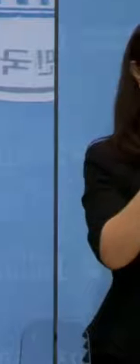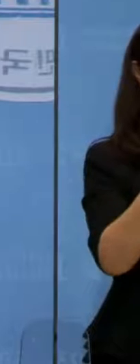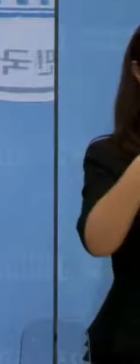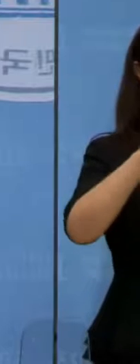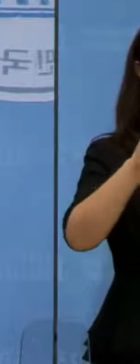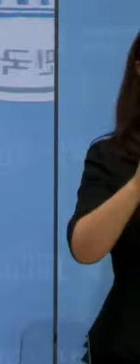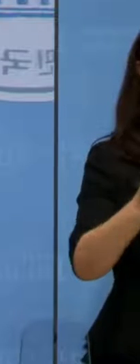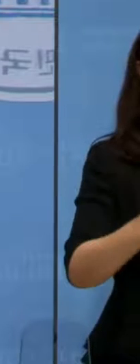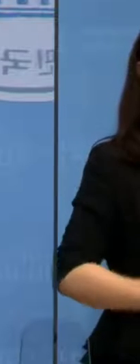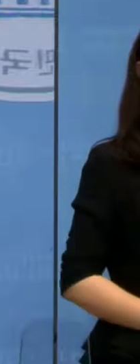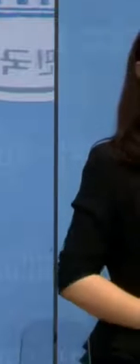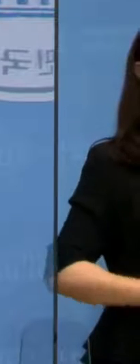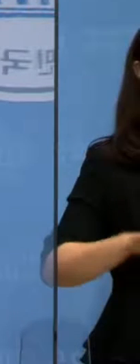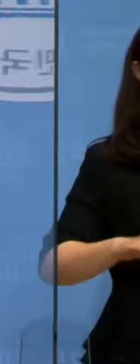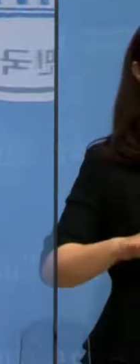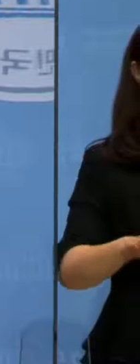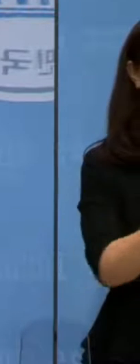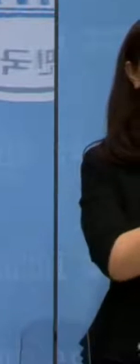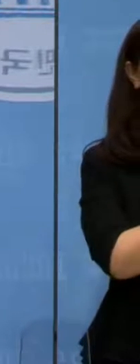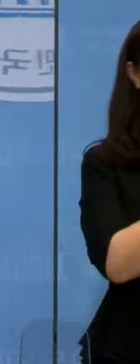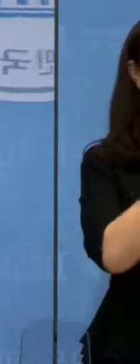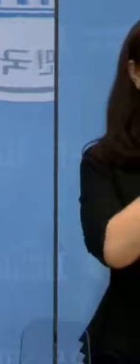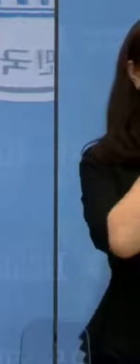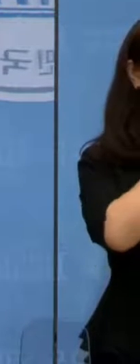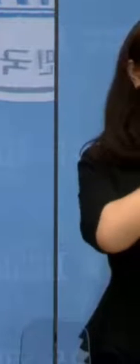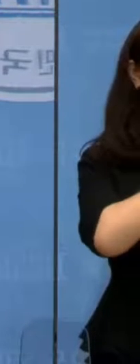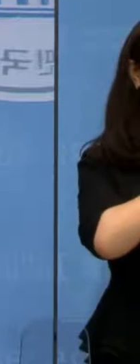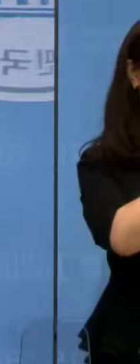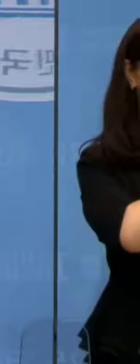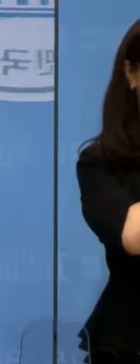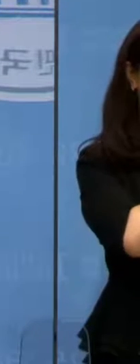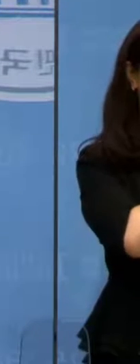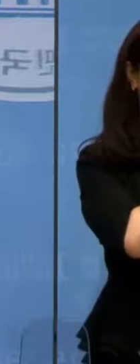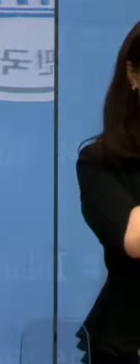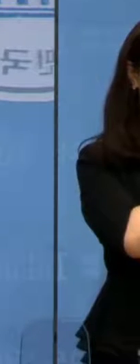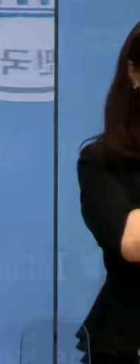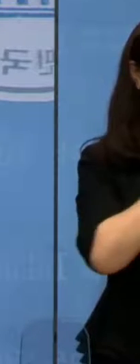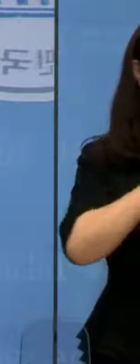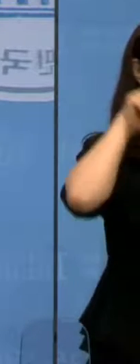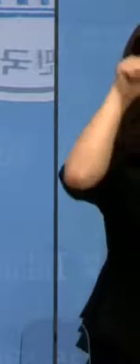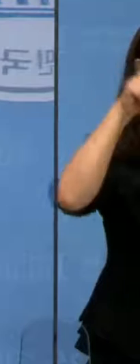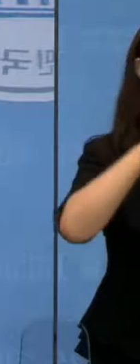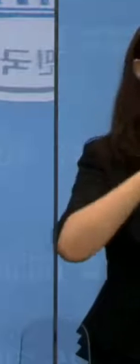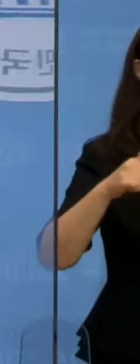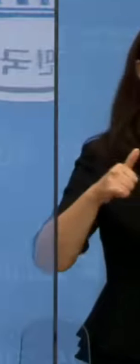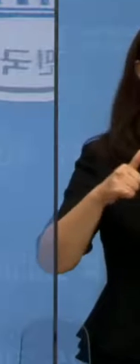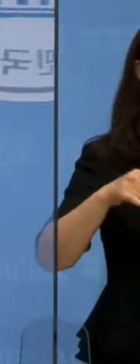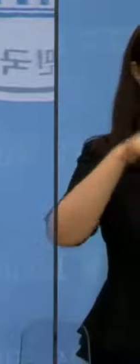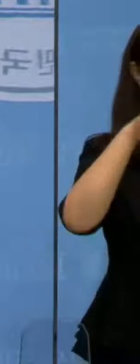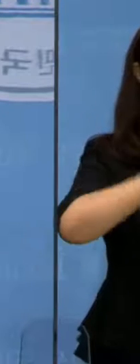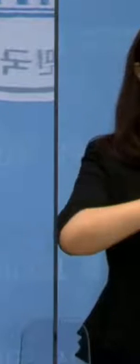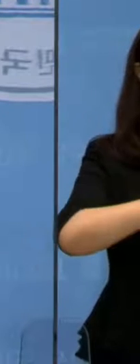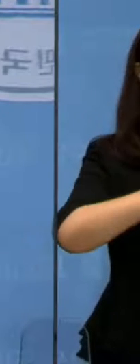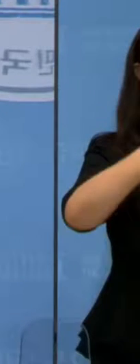저는 오늘 최고위원에 출마하겠다는 결심을 말씀 올리고자 이 자리에 섰습니다.